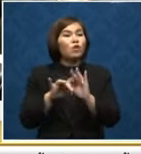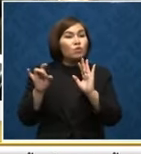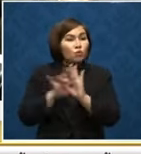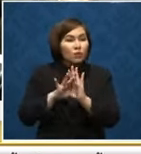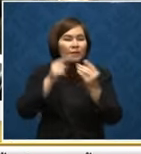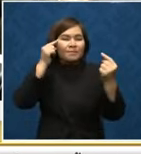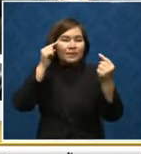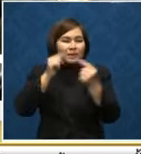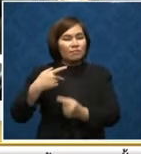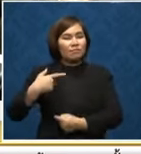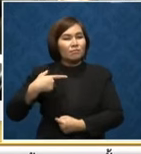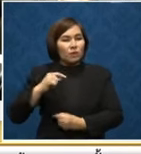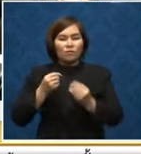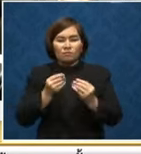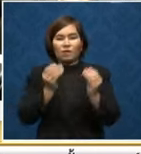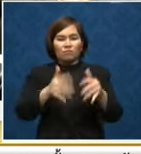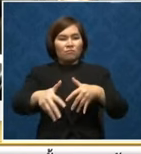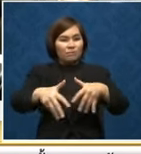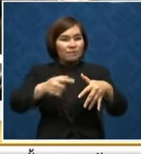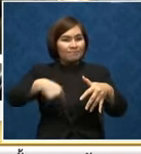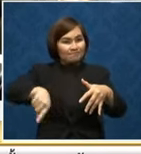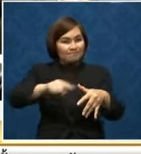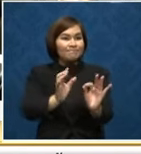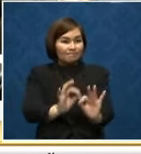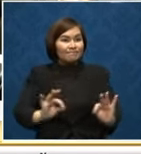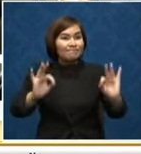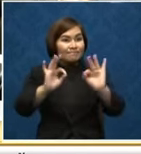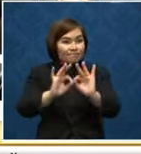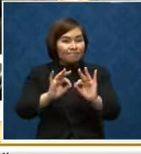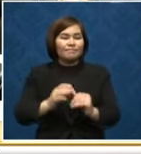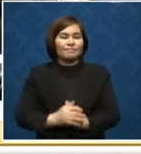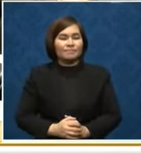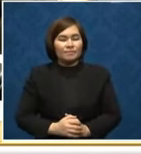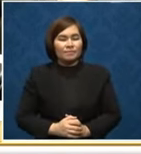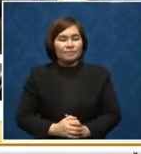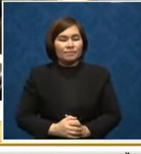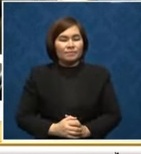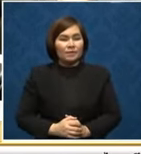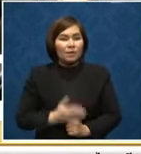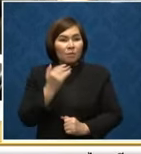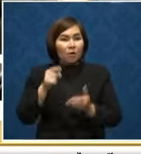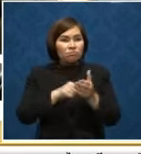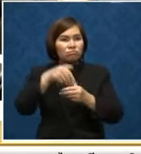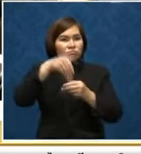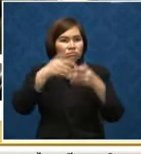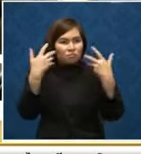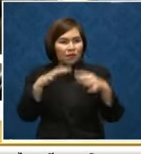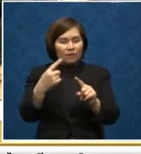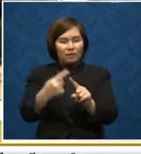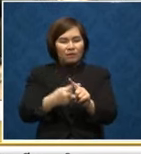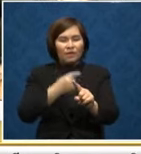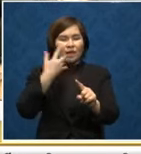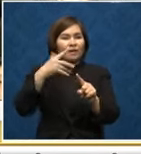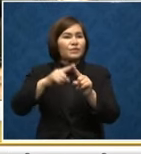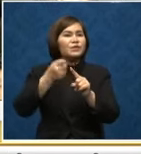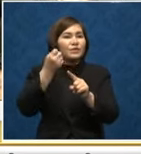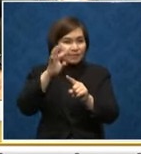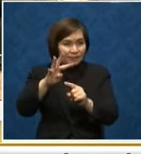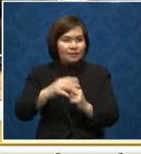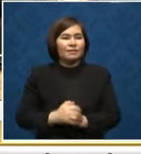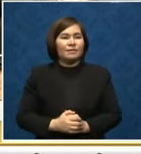ประโยชน์ที่เกิดขึ้นกับพี่น้องประชาชนที่เลือกเข้าเราพวกเราเข้ามาเมื่อวันที่14พฤษภาคมก็ขอนำเรียนขอ